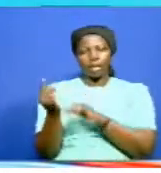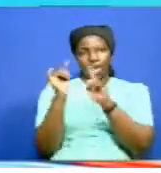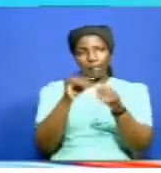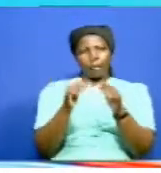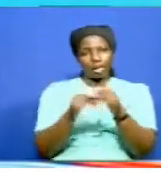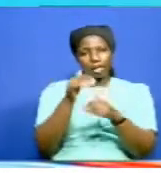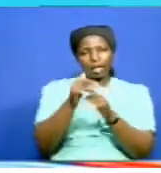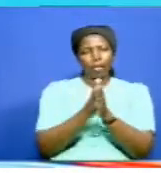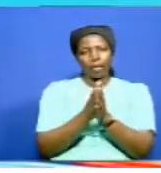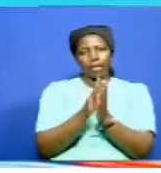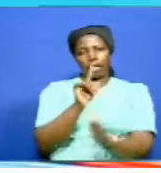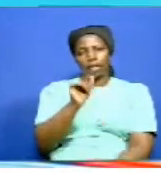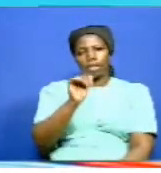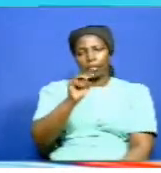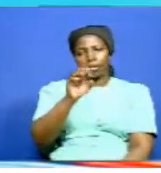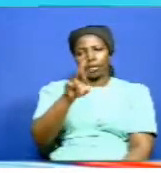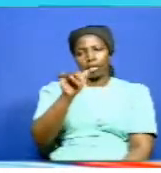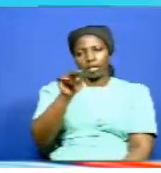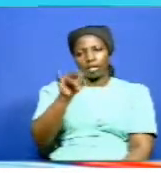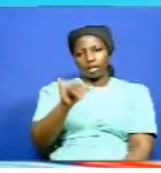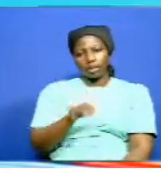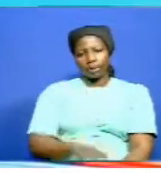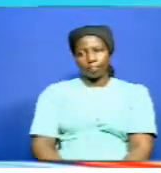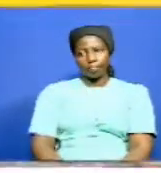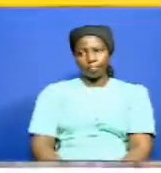with Tamrini.